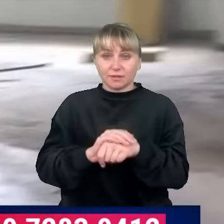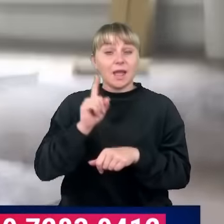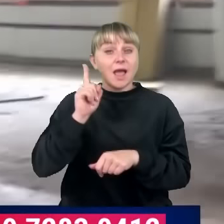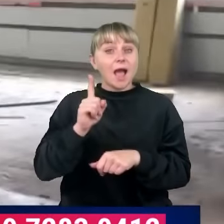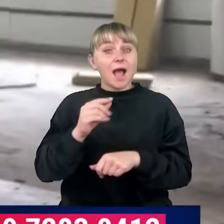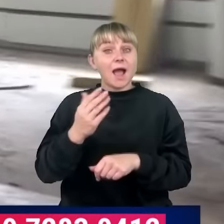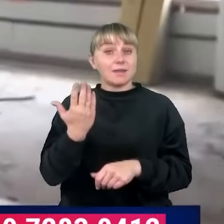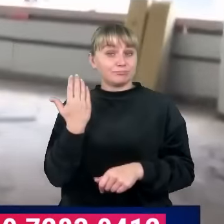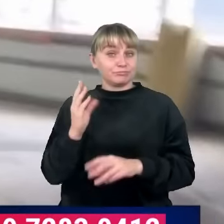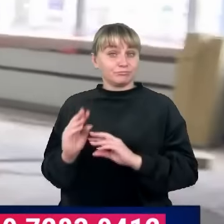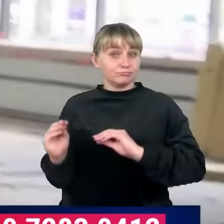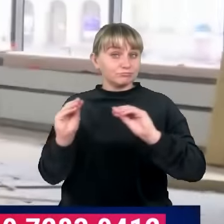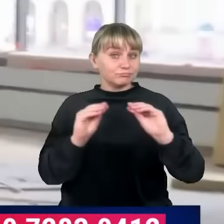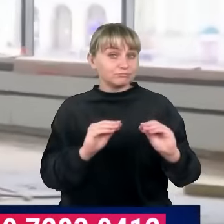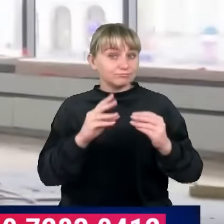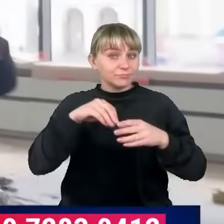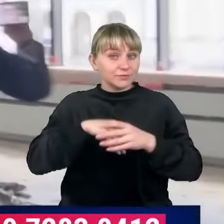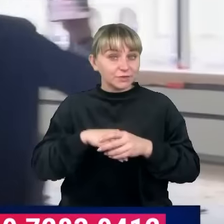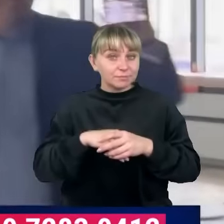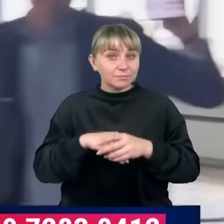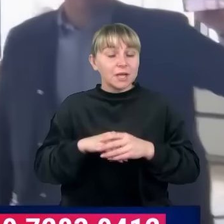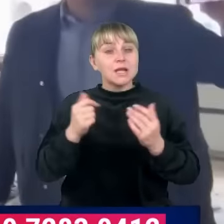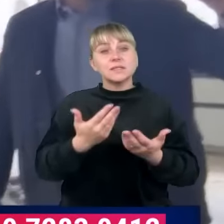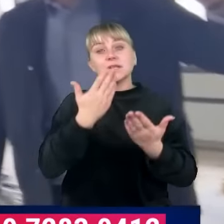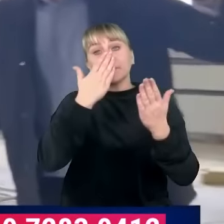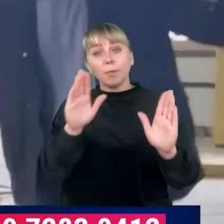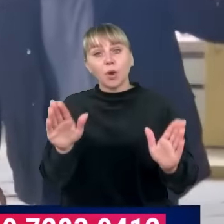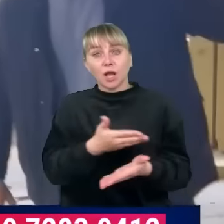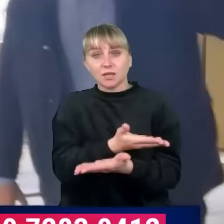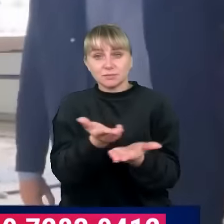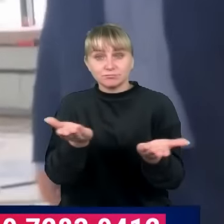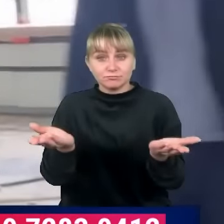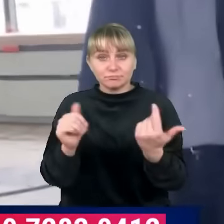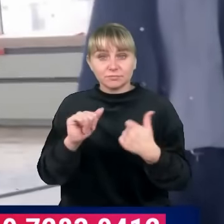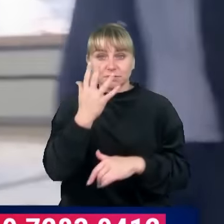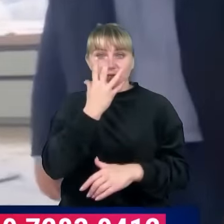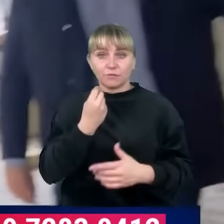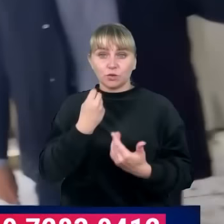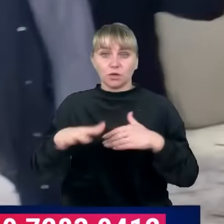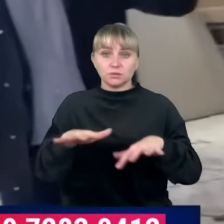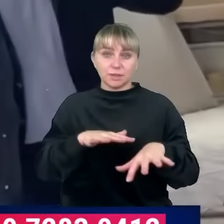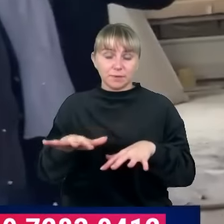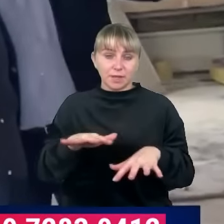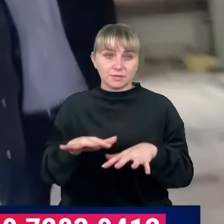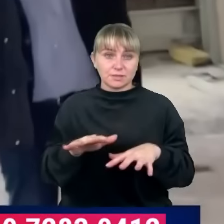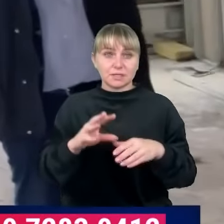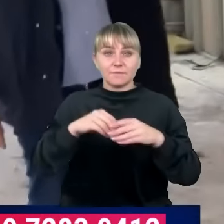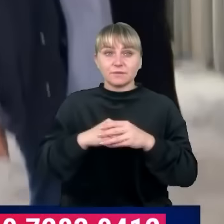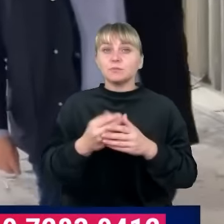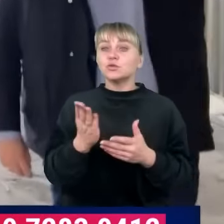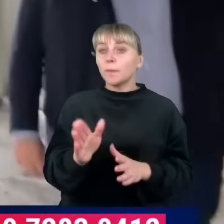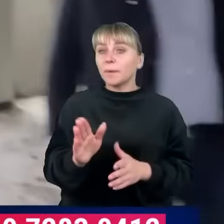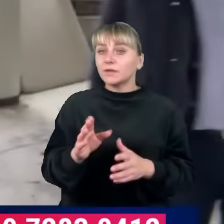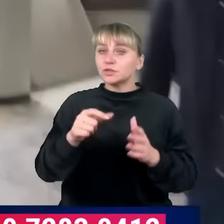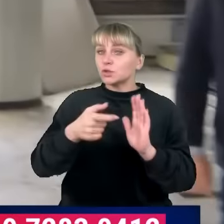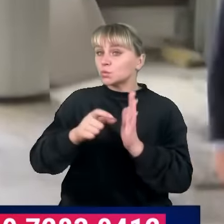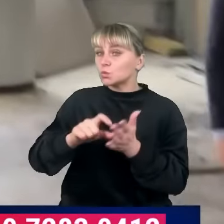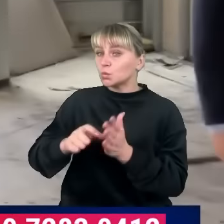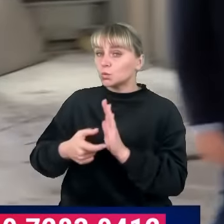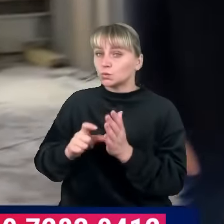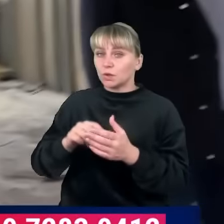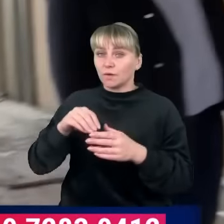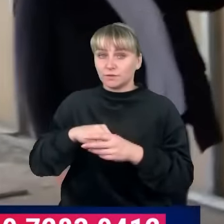dotrze, razem z dyrektorem Olechowskim, chcemy państwu pokazać, jak będzie wyglądało miejsce, gdzie znajdować się będą nasze studia. Ta przestrzeń to